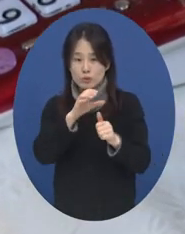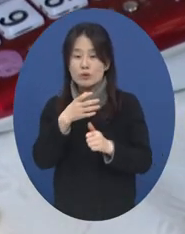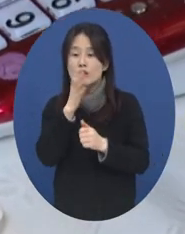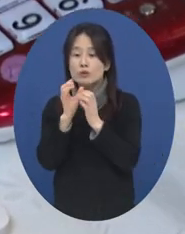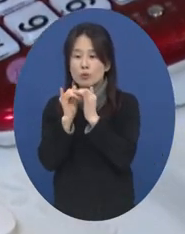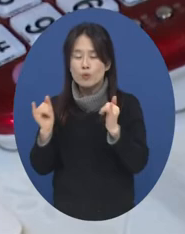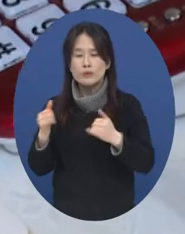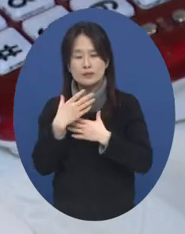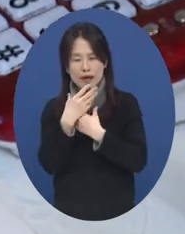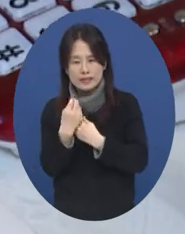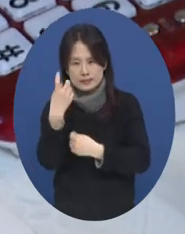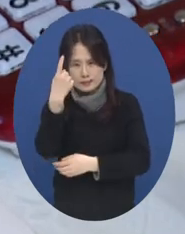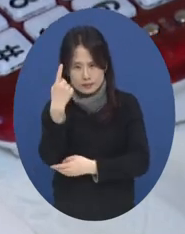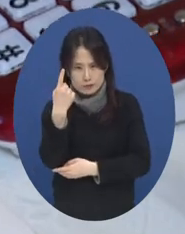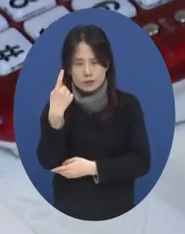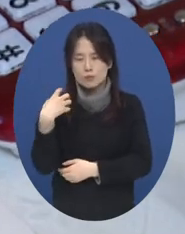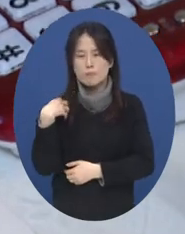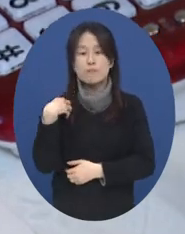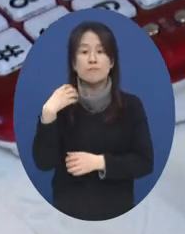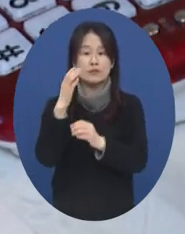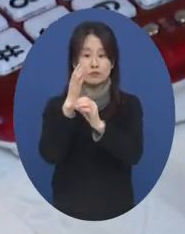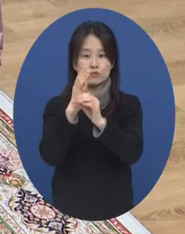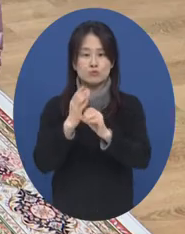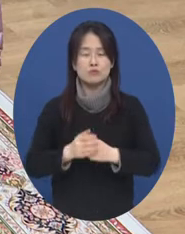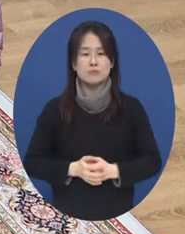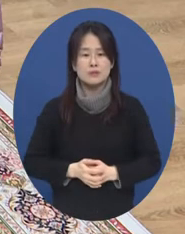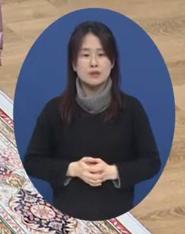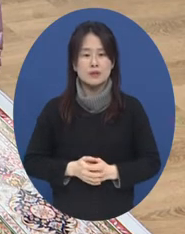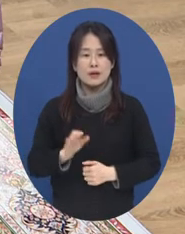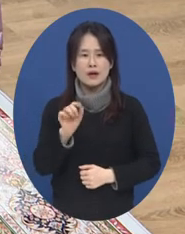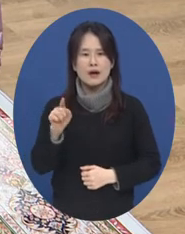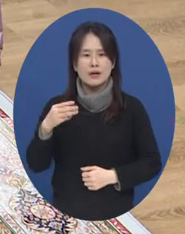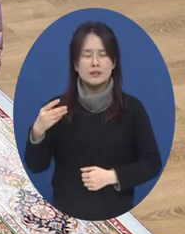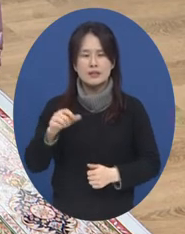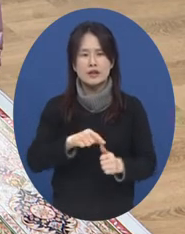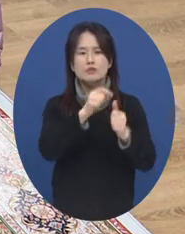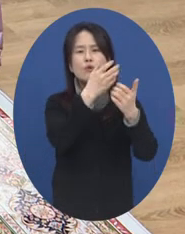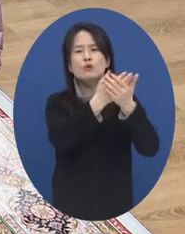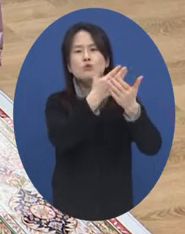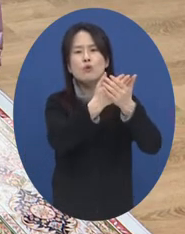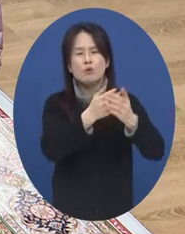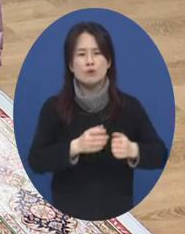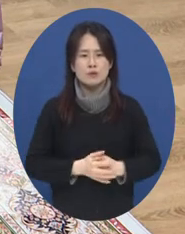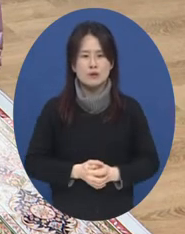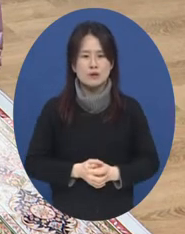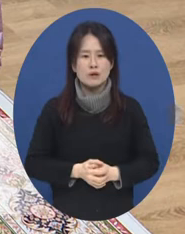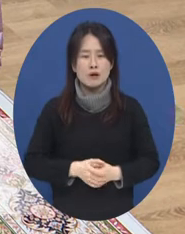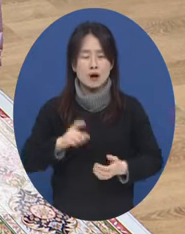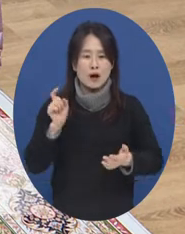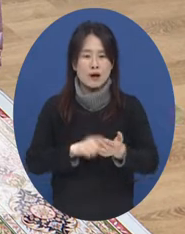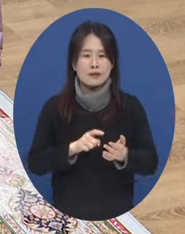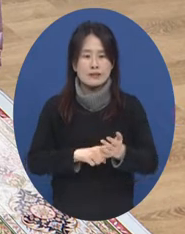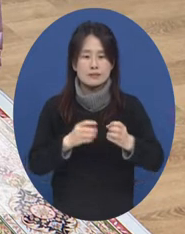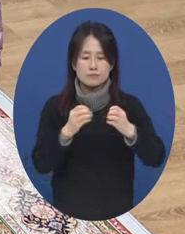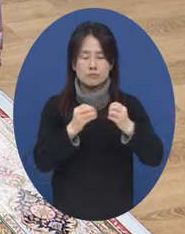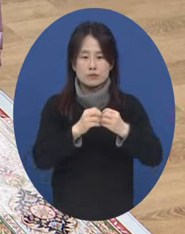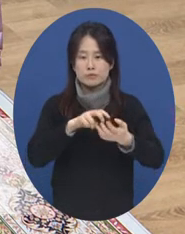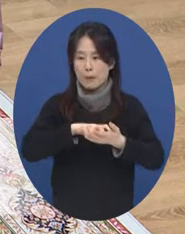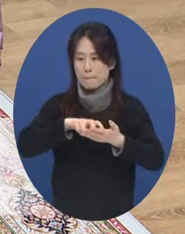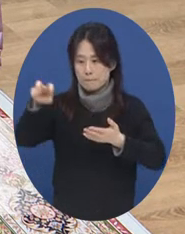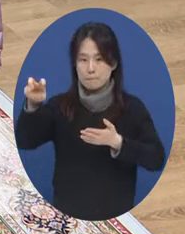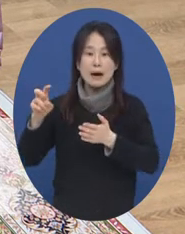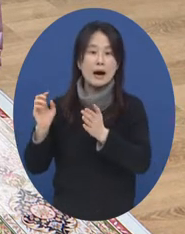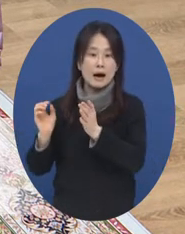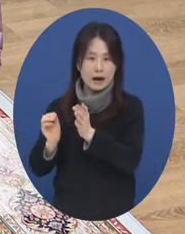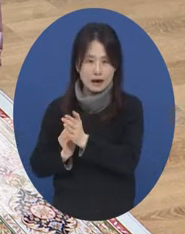어르신들의 안전지킴이 역할도 합니다 말이야 살려줘 5 긴급 sos